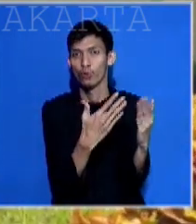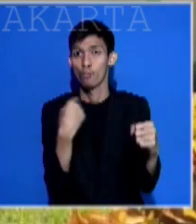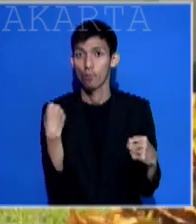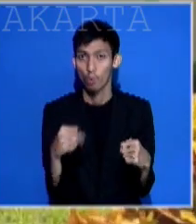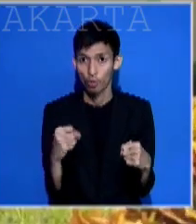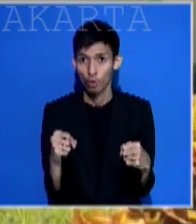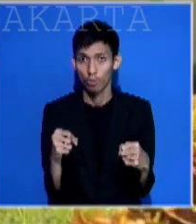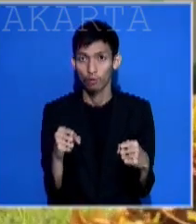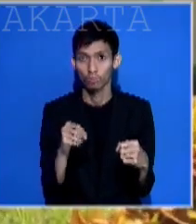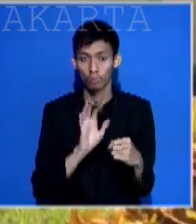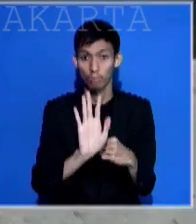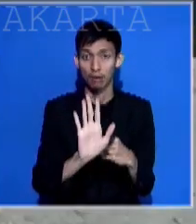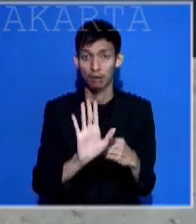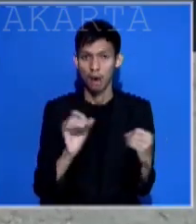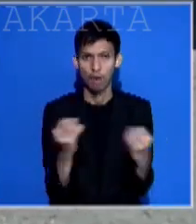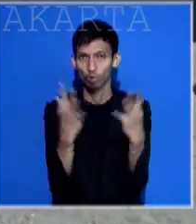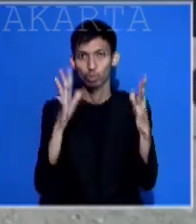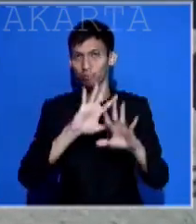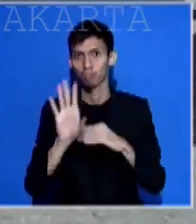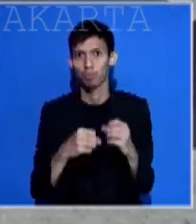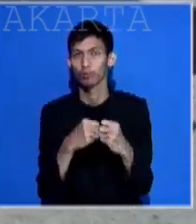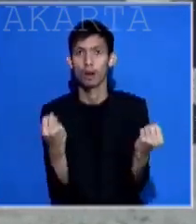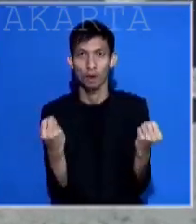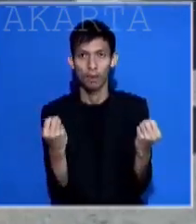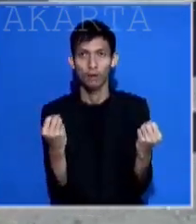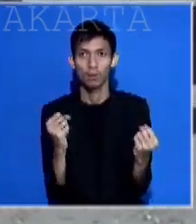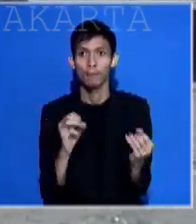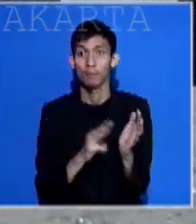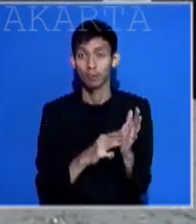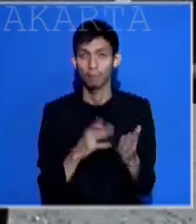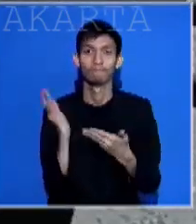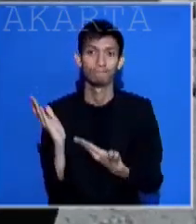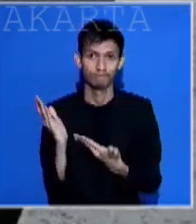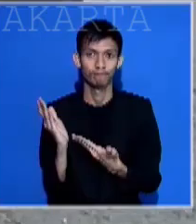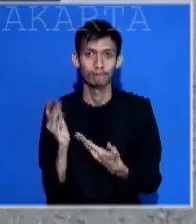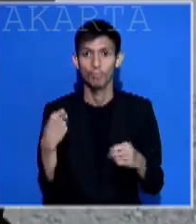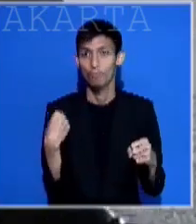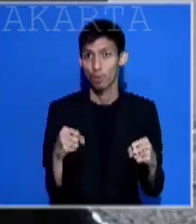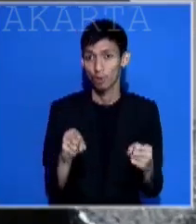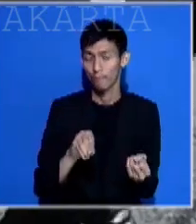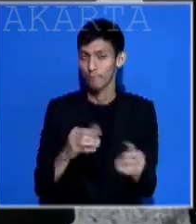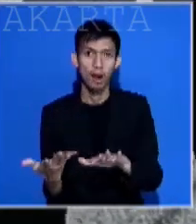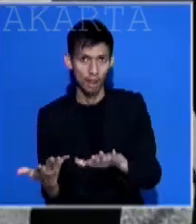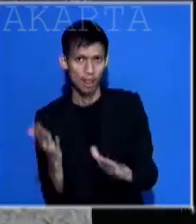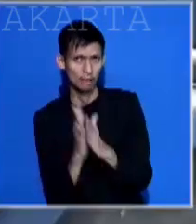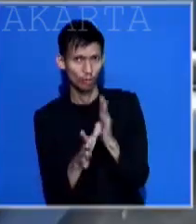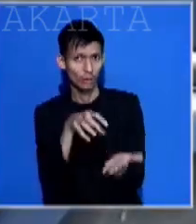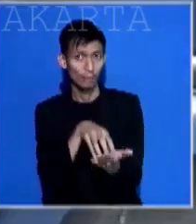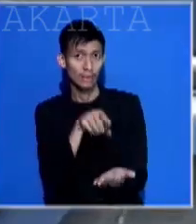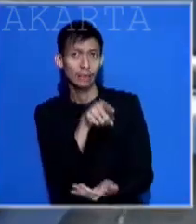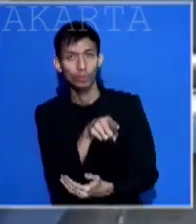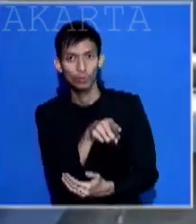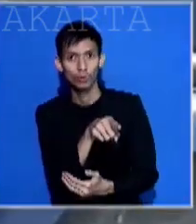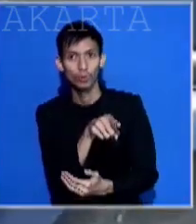sama lampu-lampu depan. Akibat kecelakaan ini, pengemudi motor Priyanto meninggal dunia di lokasi kejadian. Sedangkan